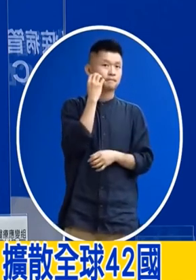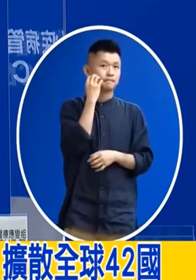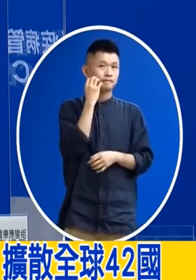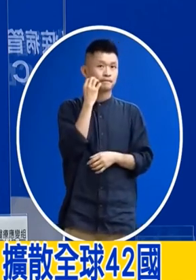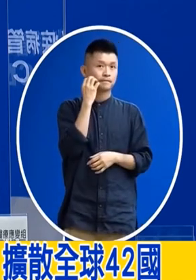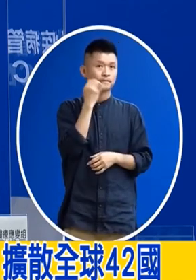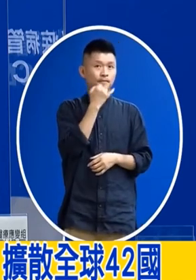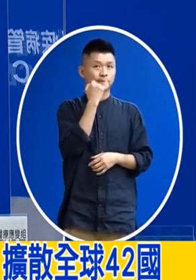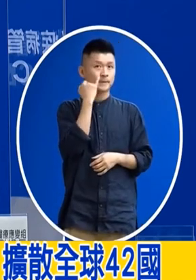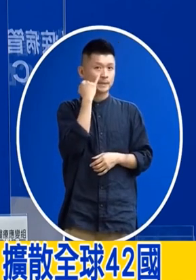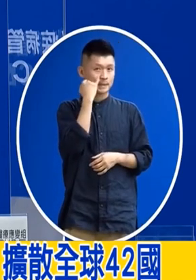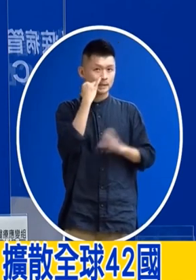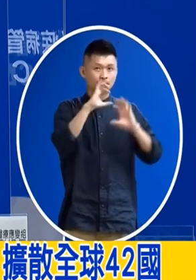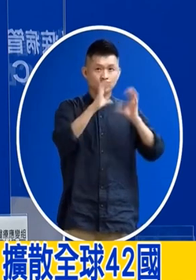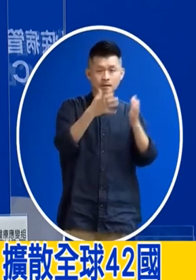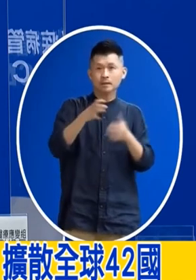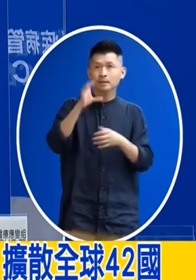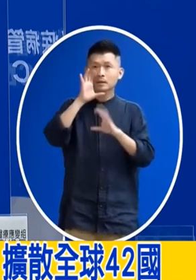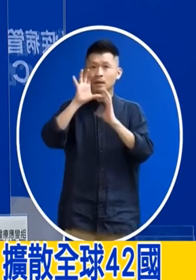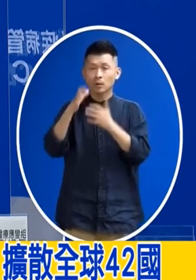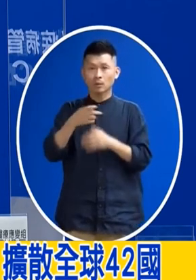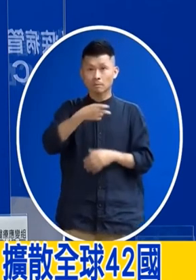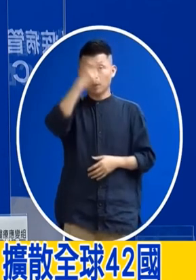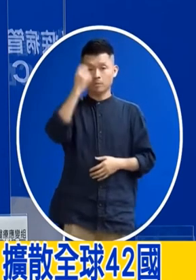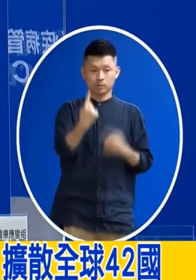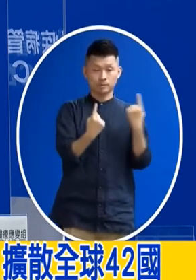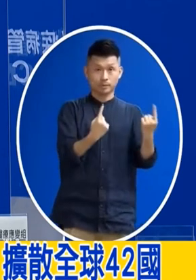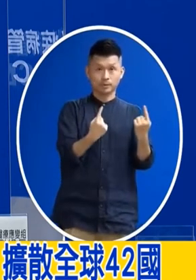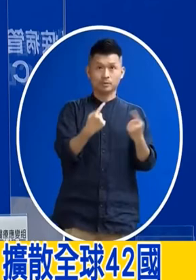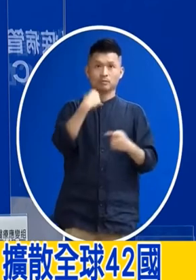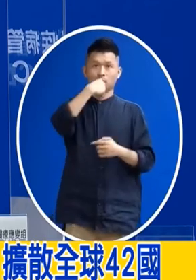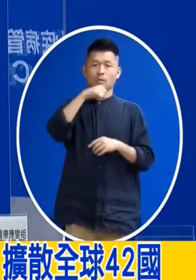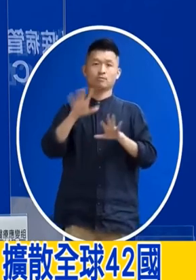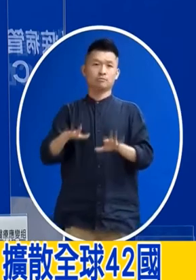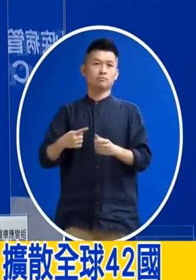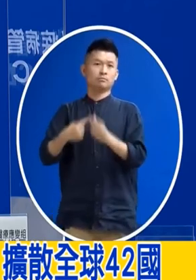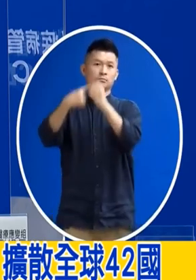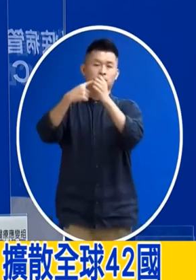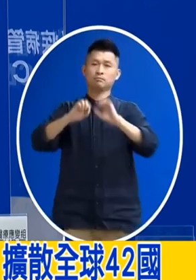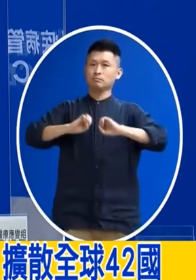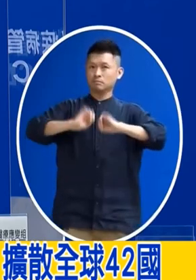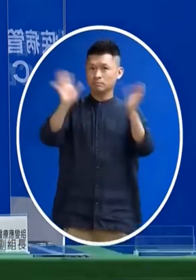泰国都有发现他们的首例。那我们台湾是今天有公布我们的首例。